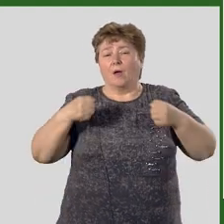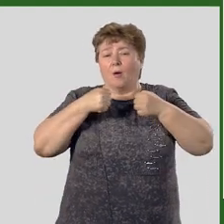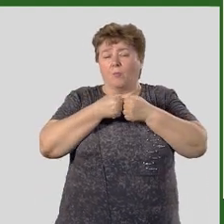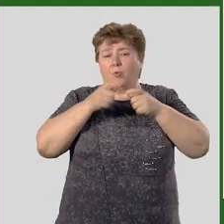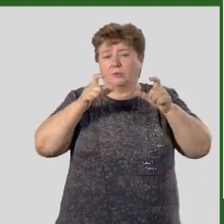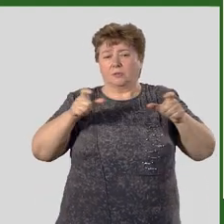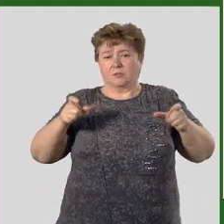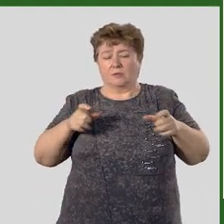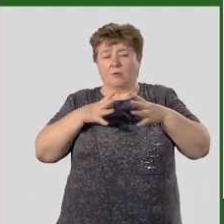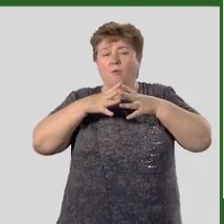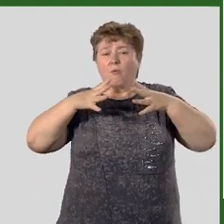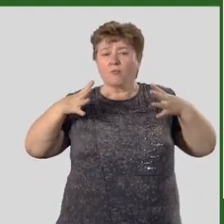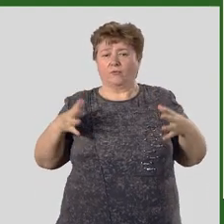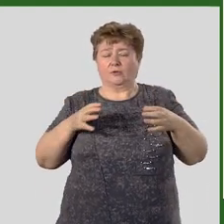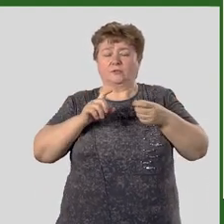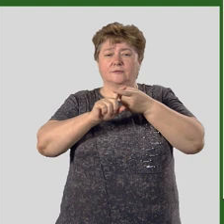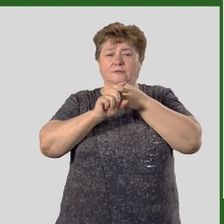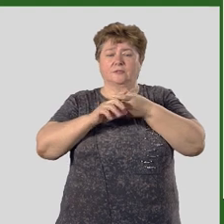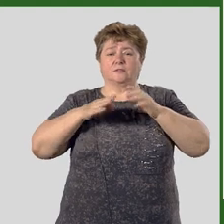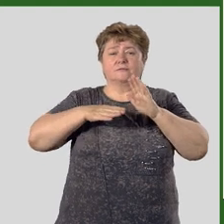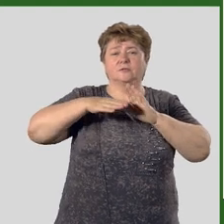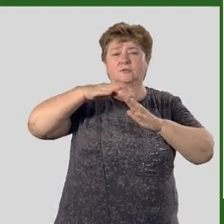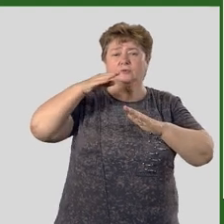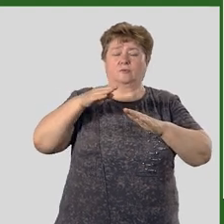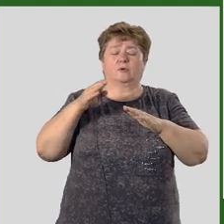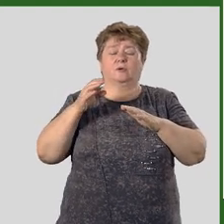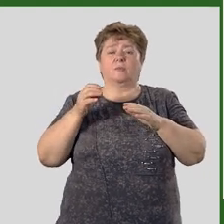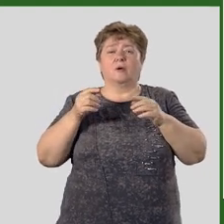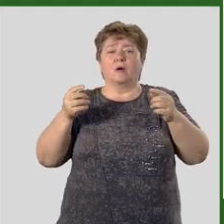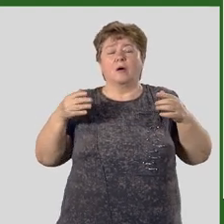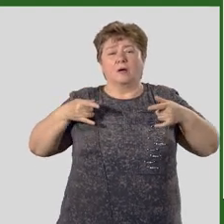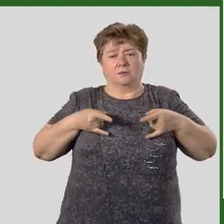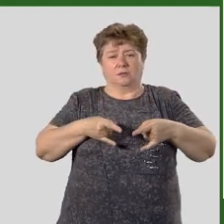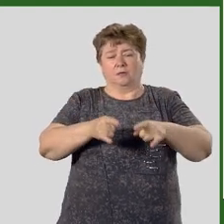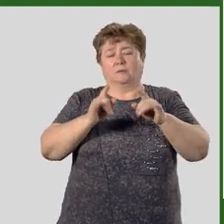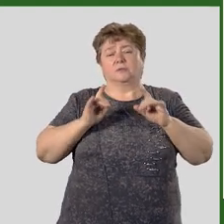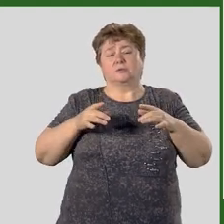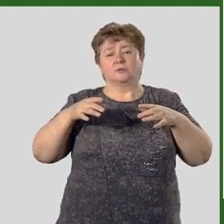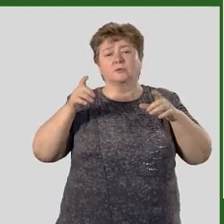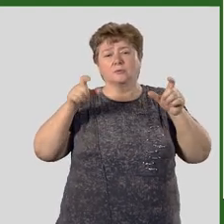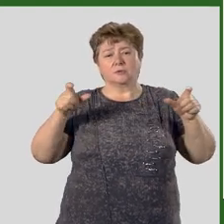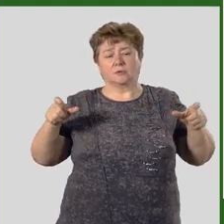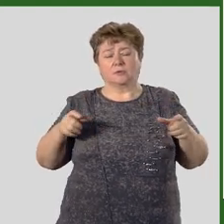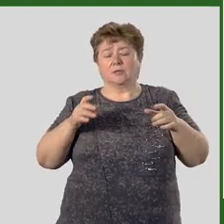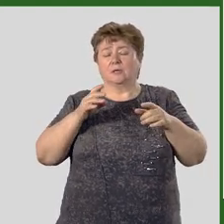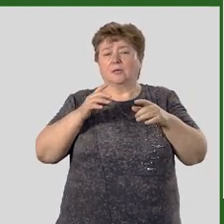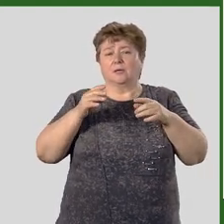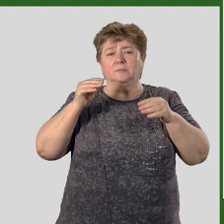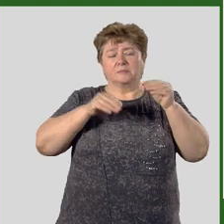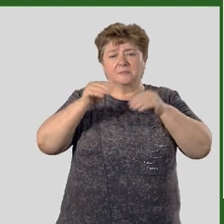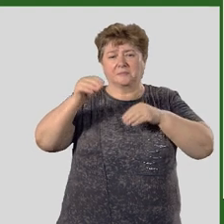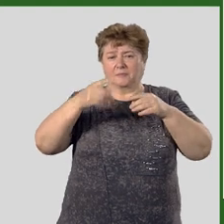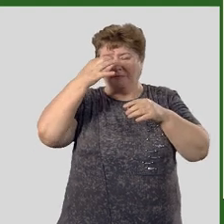Плотность населения увеличивается в связи с высоким естественным приростом населения. Из-за неравномерного